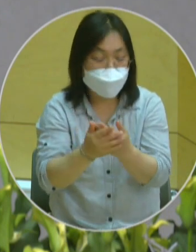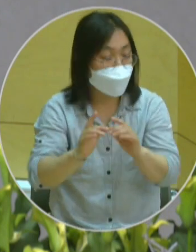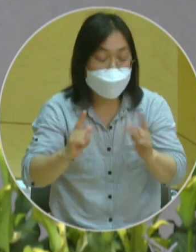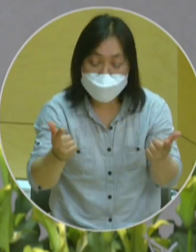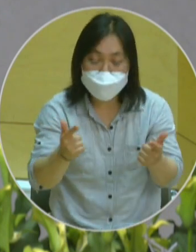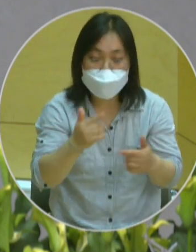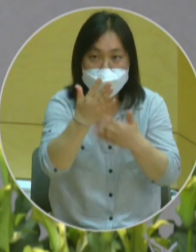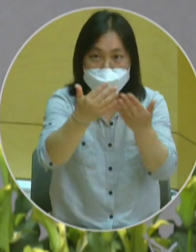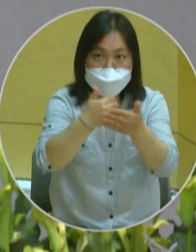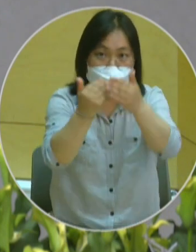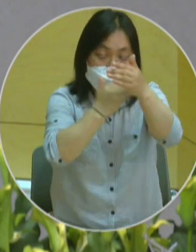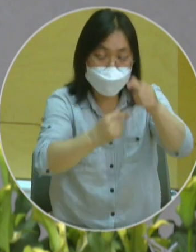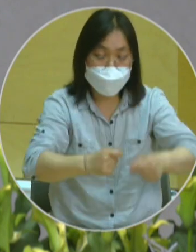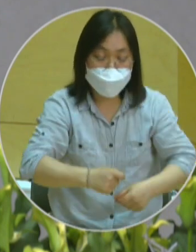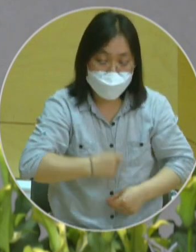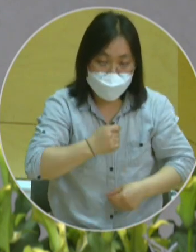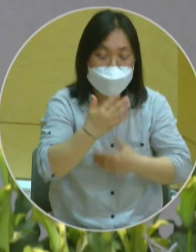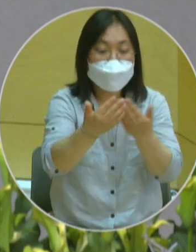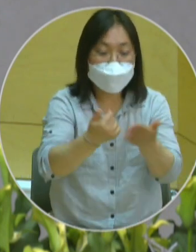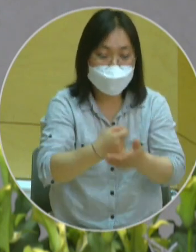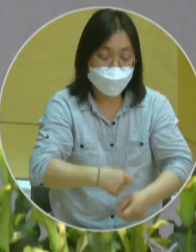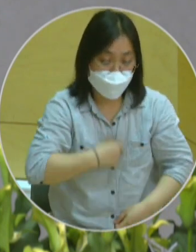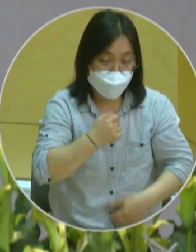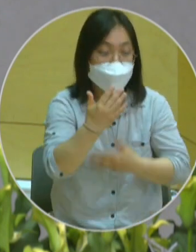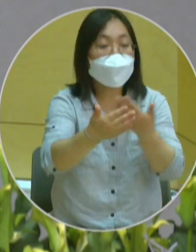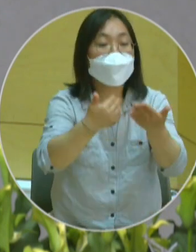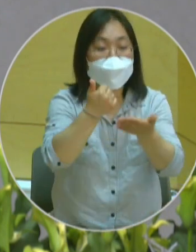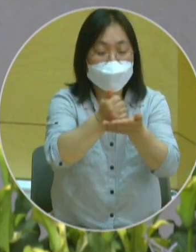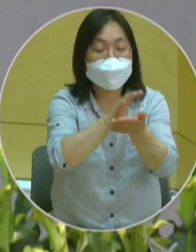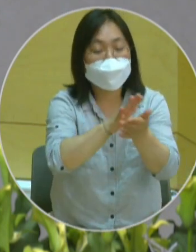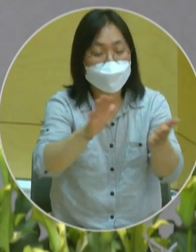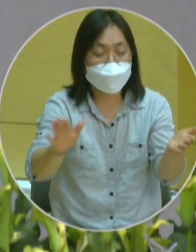아니십니까? 하나님은 정의의 하나님 아니십니까?